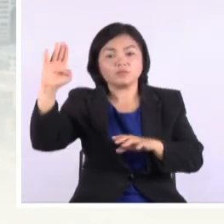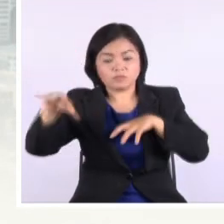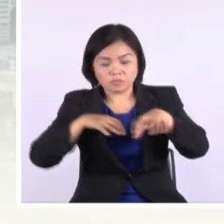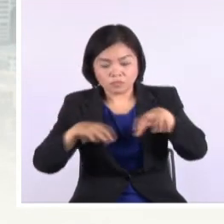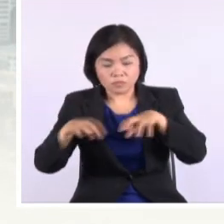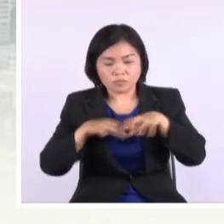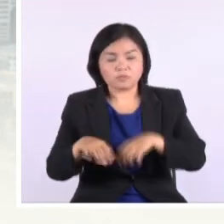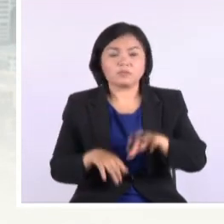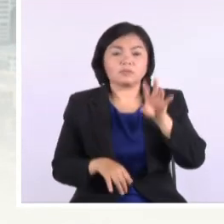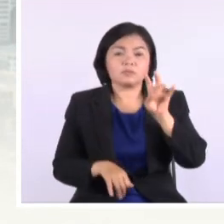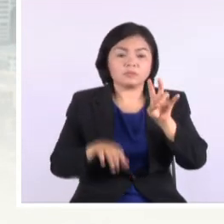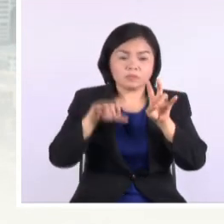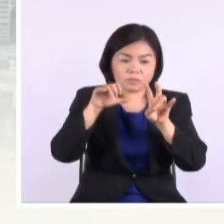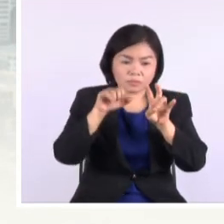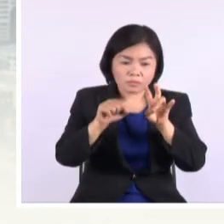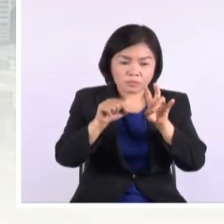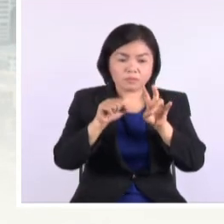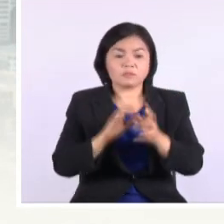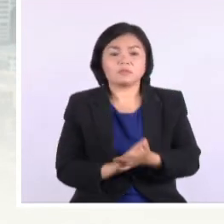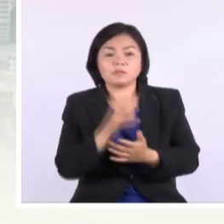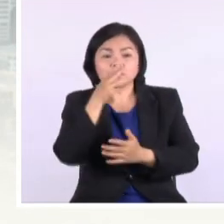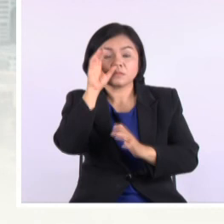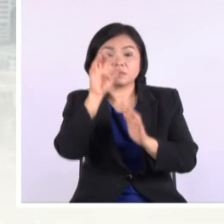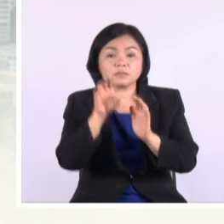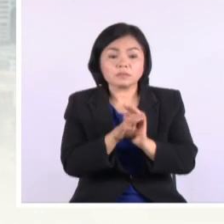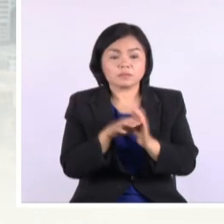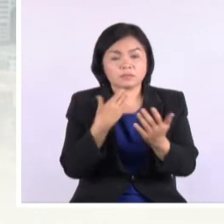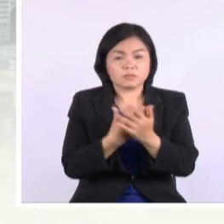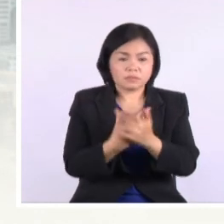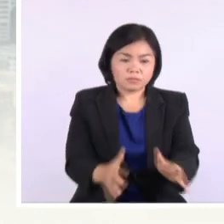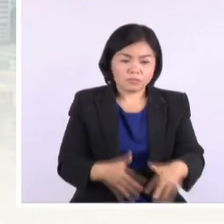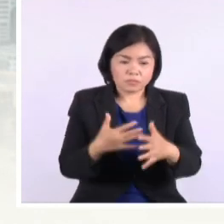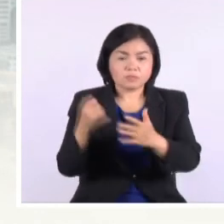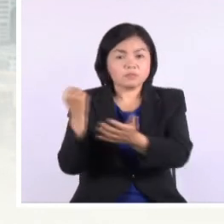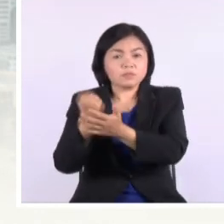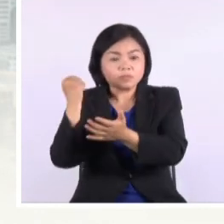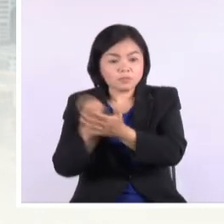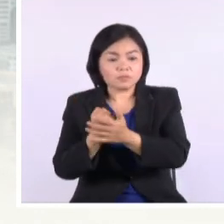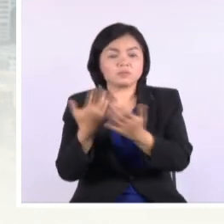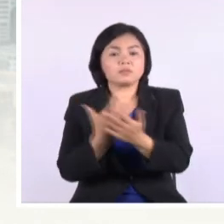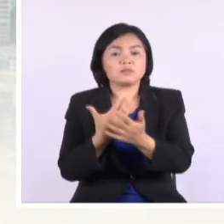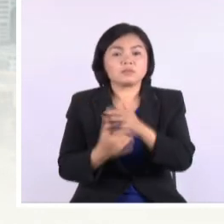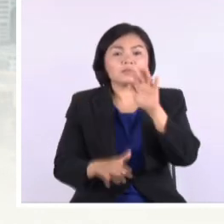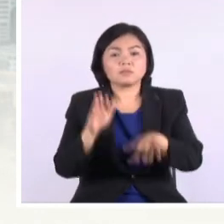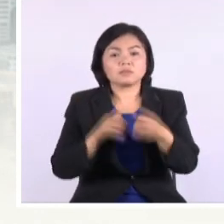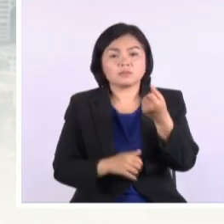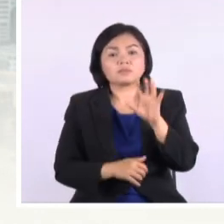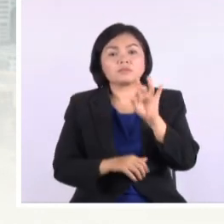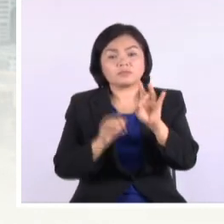7361 8874ราอย่างที่เห็นอยู่นะครับมูลค่า18.5 3ล้านล้านบาทด้วยกันครับ